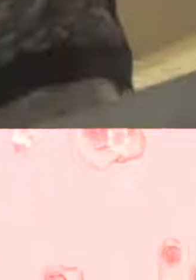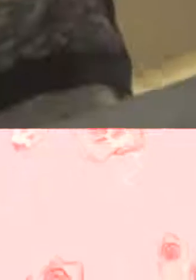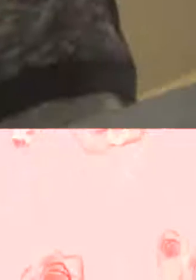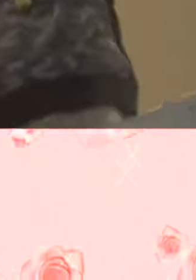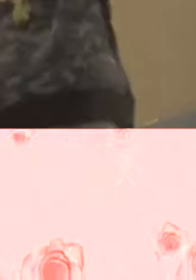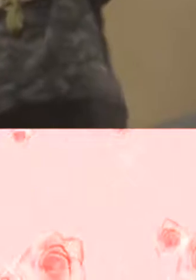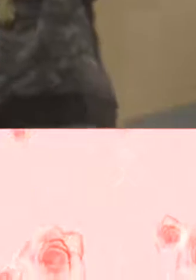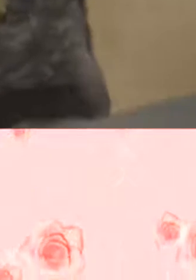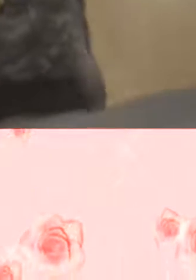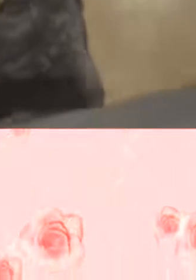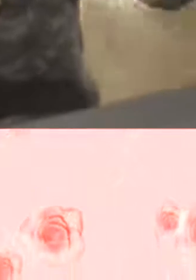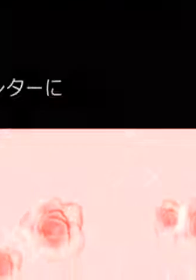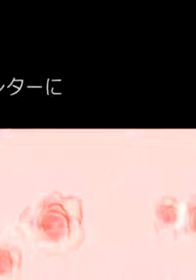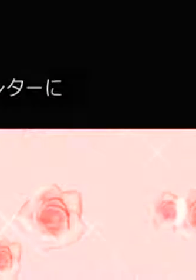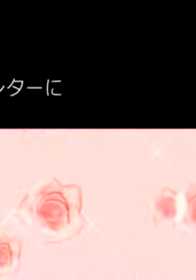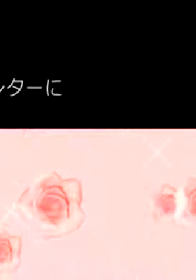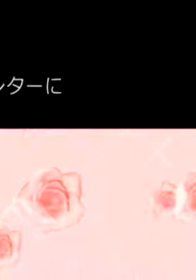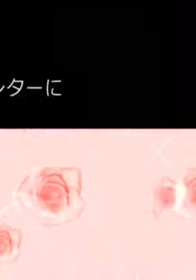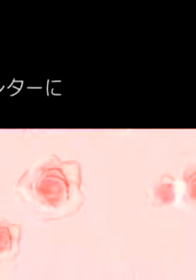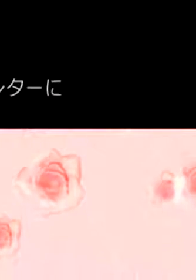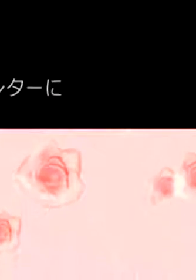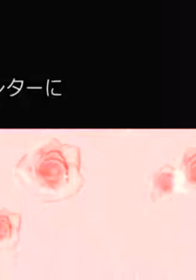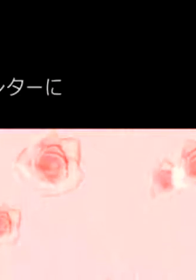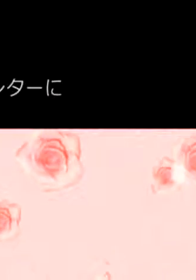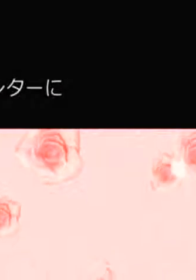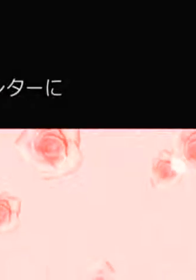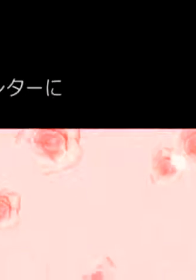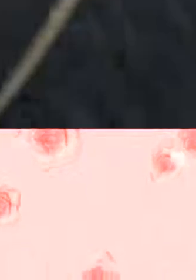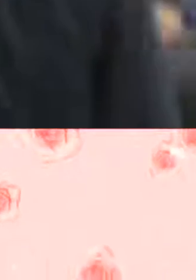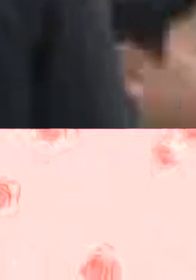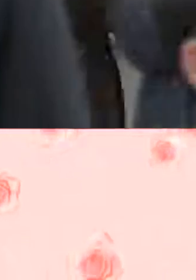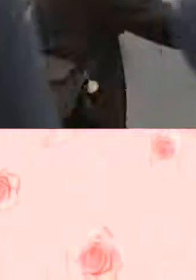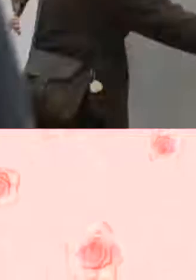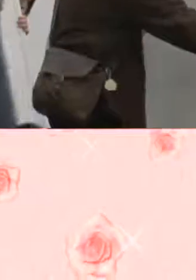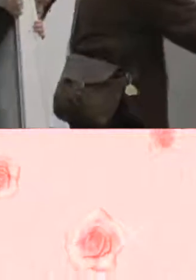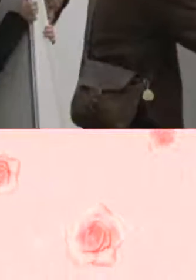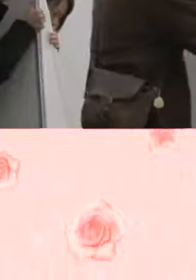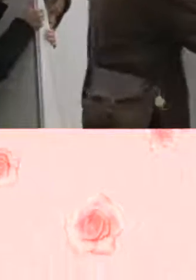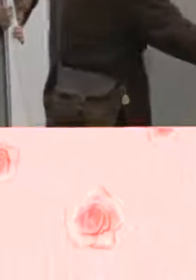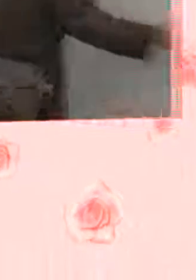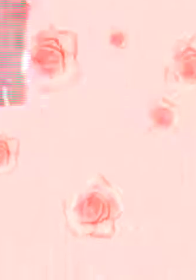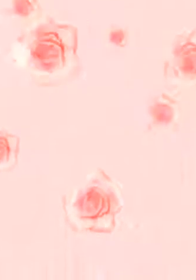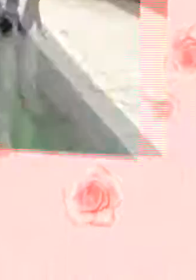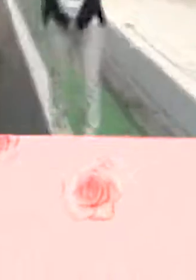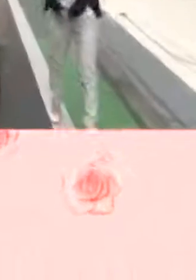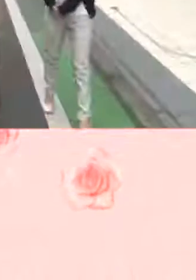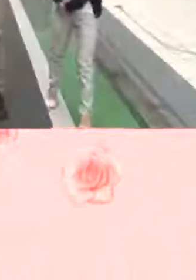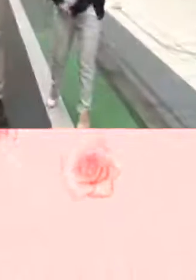を行った越谷市 PR 動画を YouTube で配信しています。